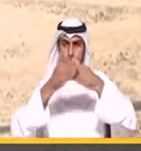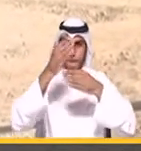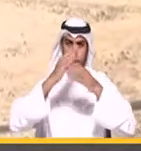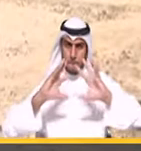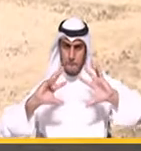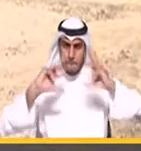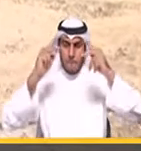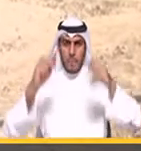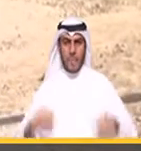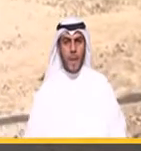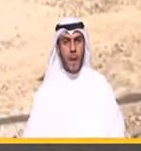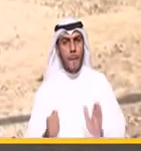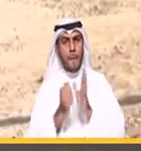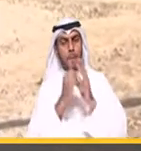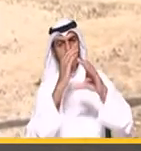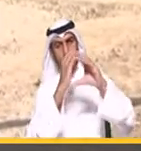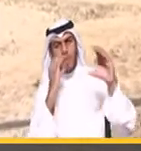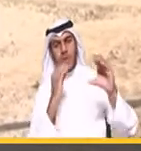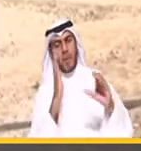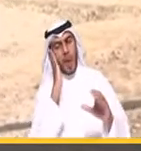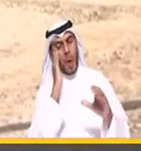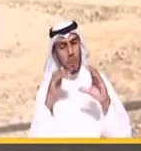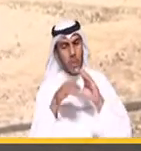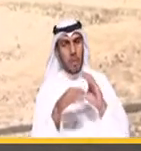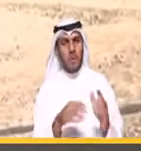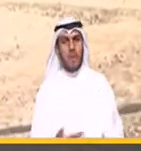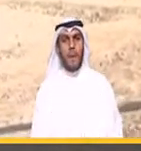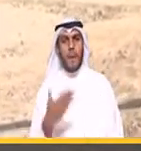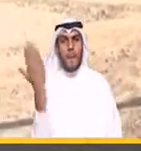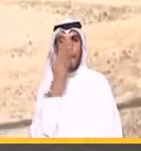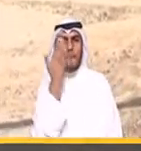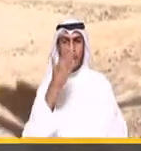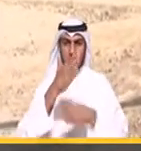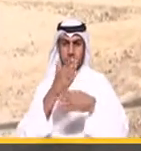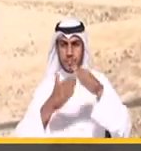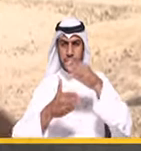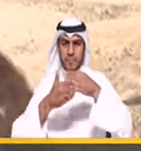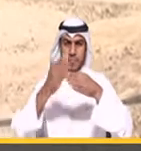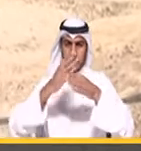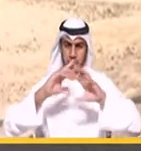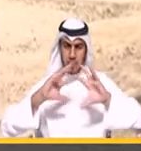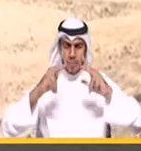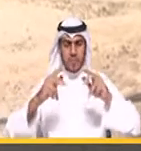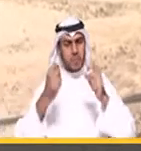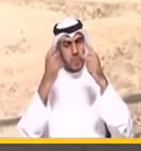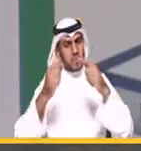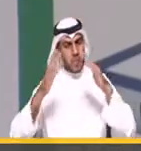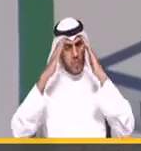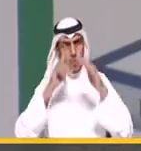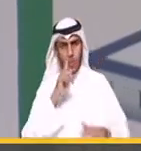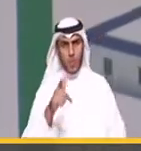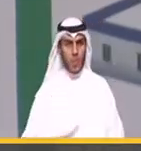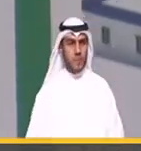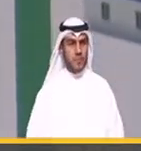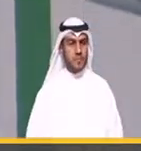الجرافات يعني المدارس يعني اه قريه